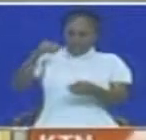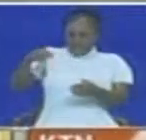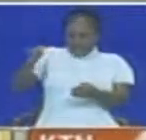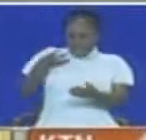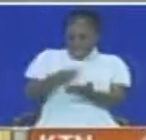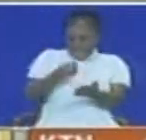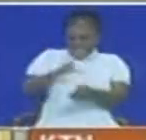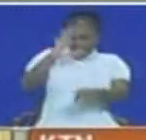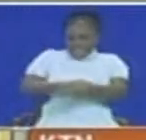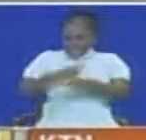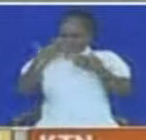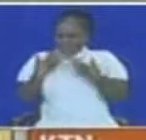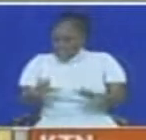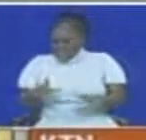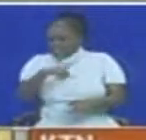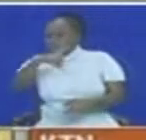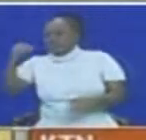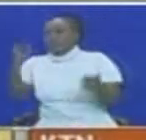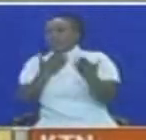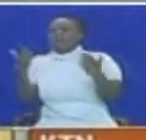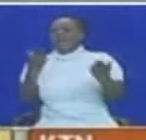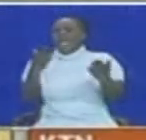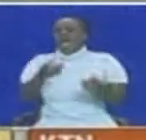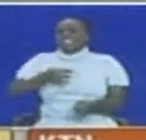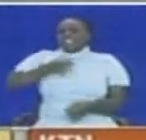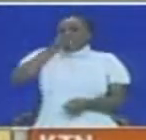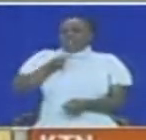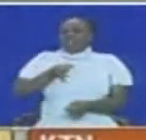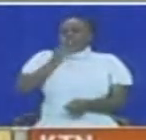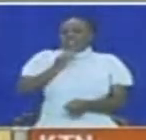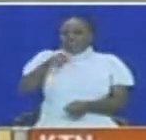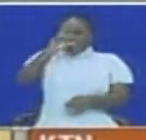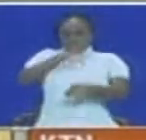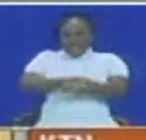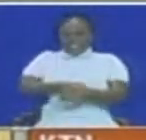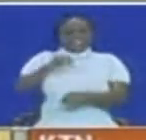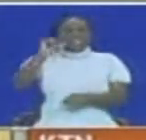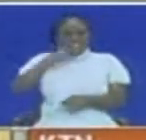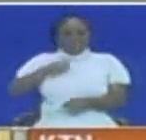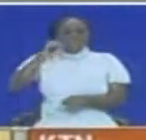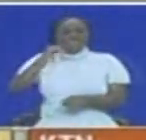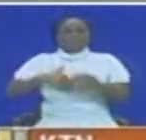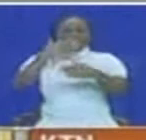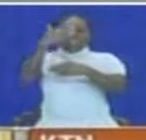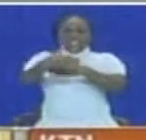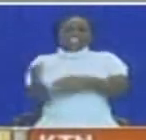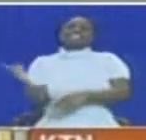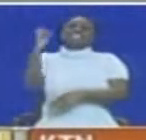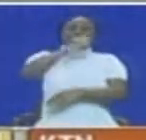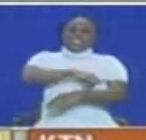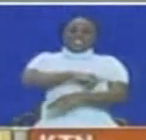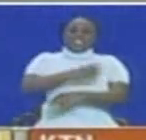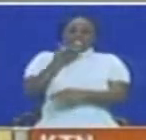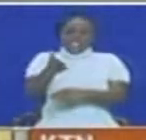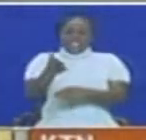mwao, wao huishilia kwa mama pima wakitarajia kupata mapato mapya siku itakayofuata. Ni taarifa